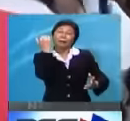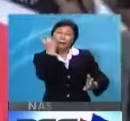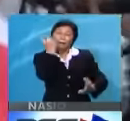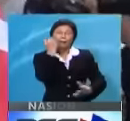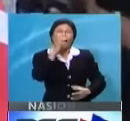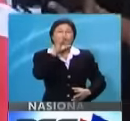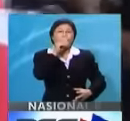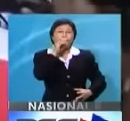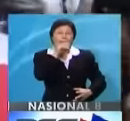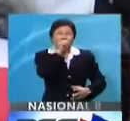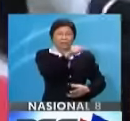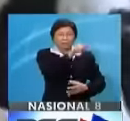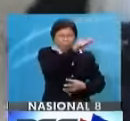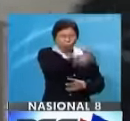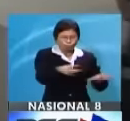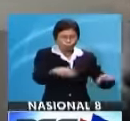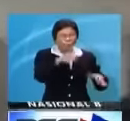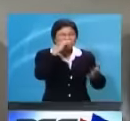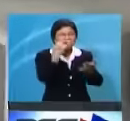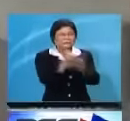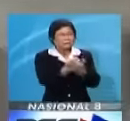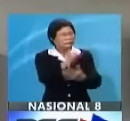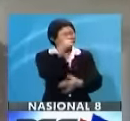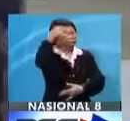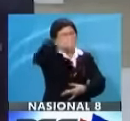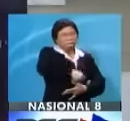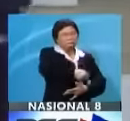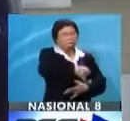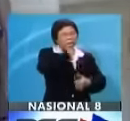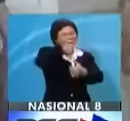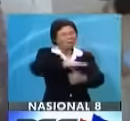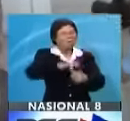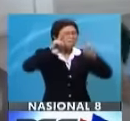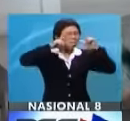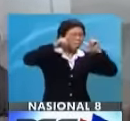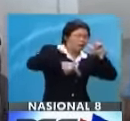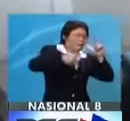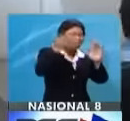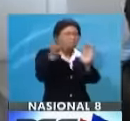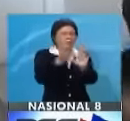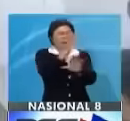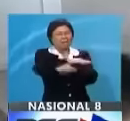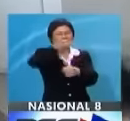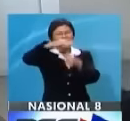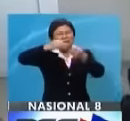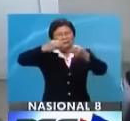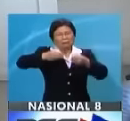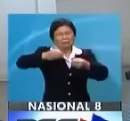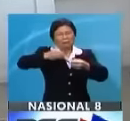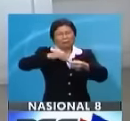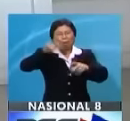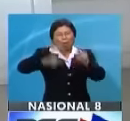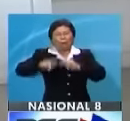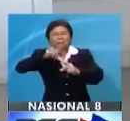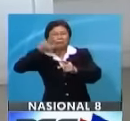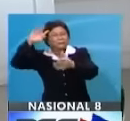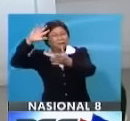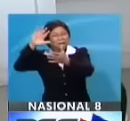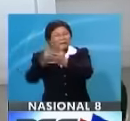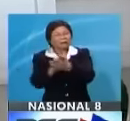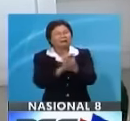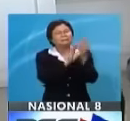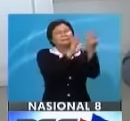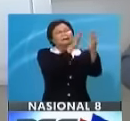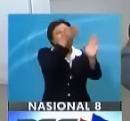Sharidah berkata tertuduh melakukan jenayah keji dan hina, mencemarkan reputasi bank dan menghilangkan keyakinan orang ramai terhadap